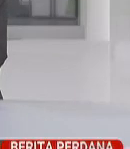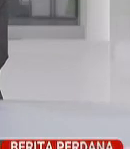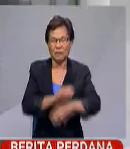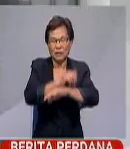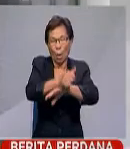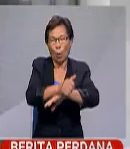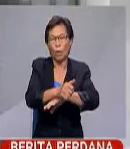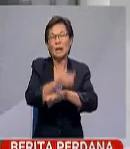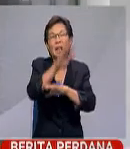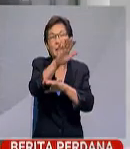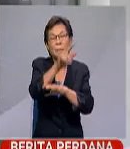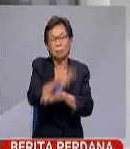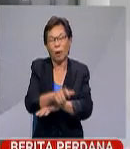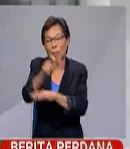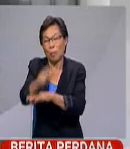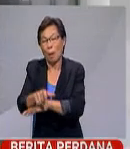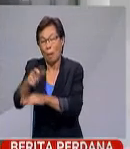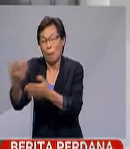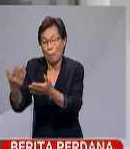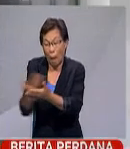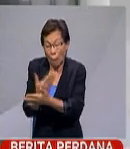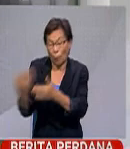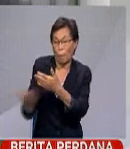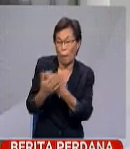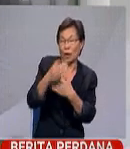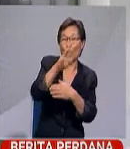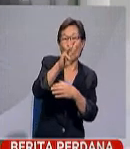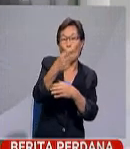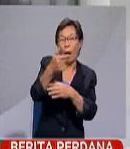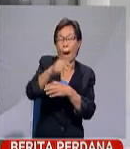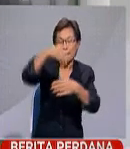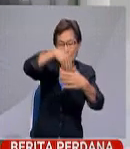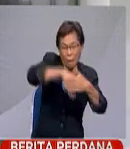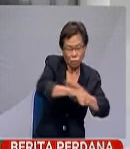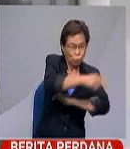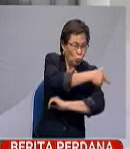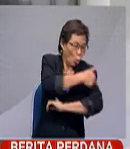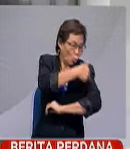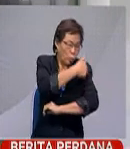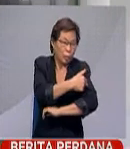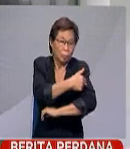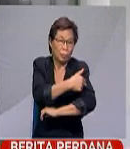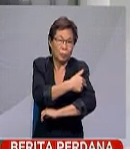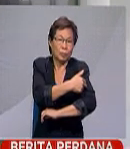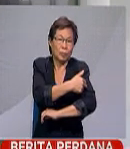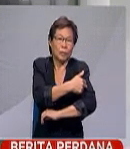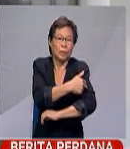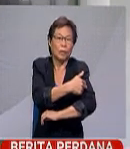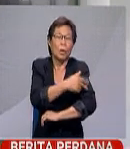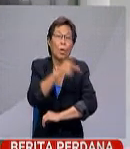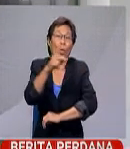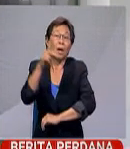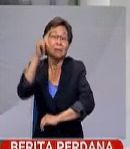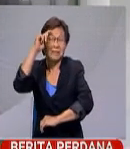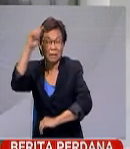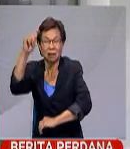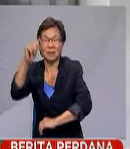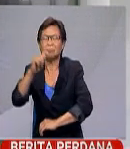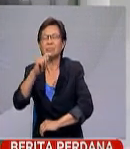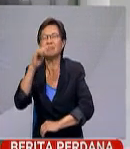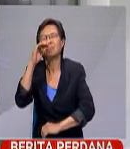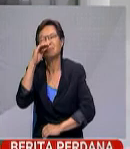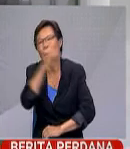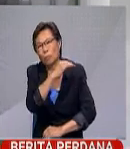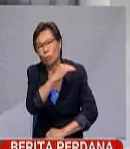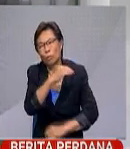Dawaan kononnya 5 individu yang baru kembali dari Wuhan, China dimasukkan ke Hospital Sultanah Nur Zahirah Kuala Terengganu adalah tidak